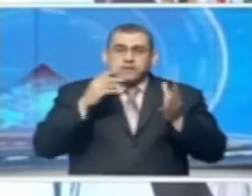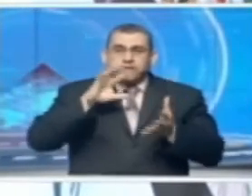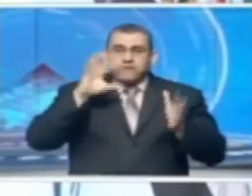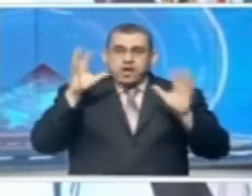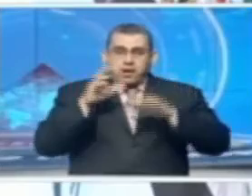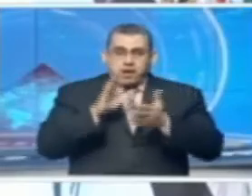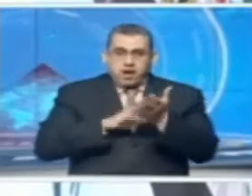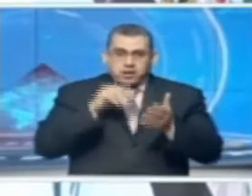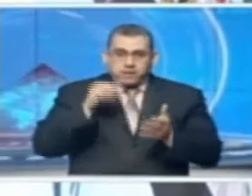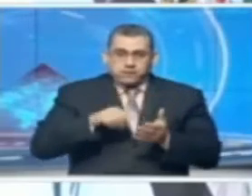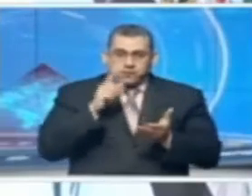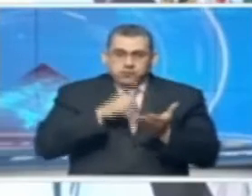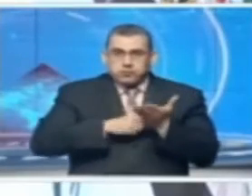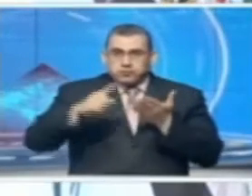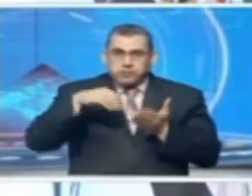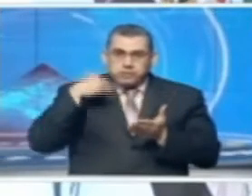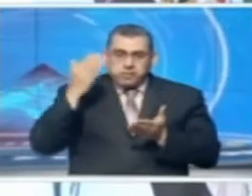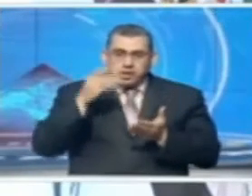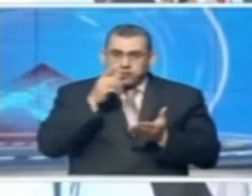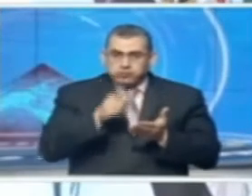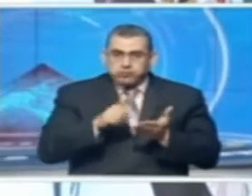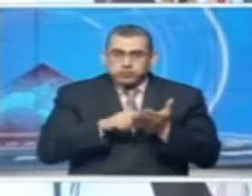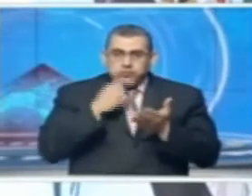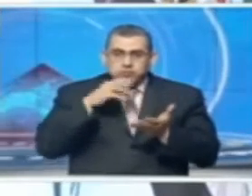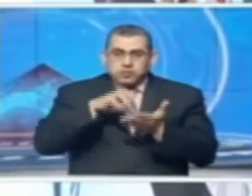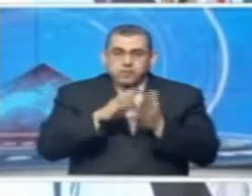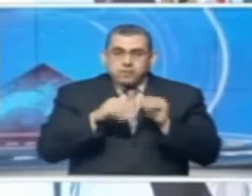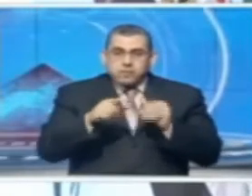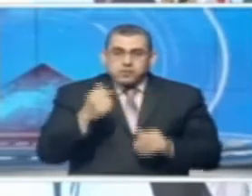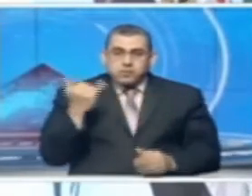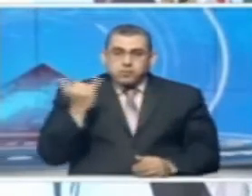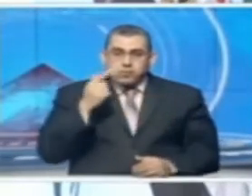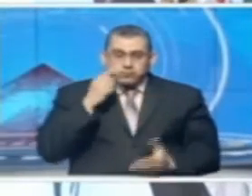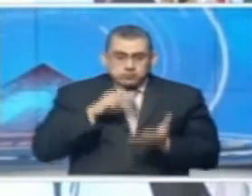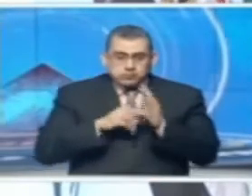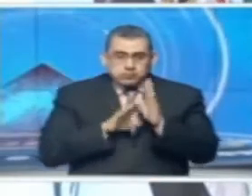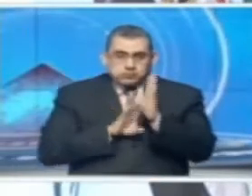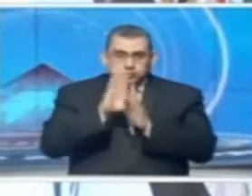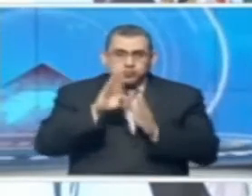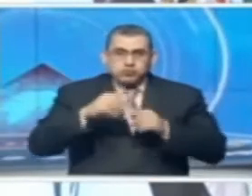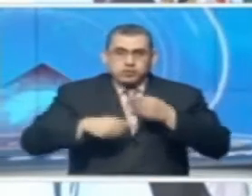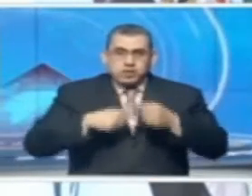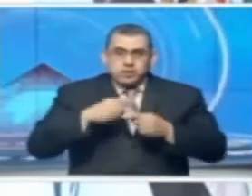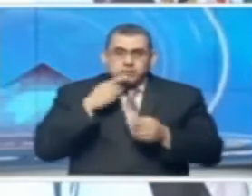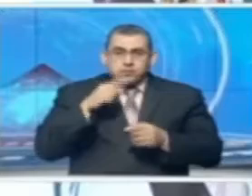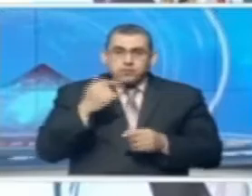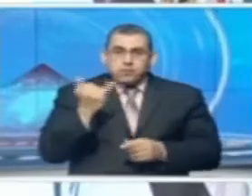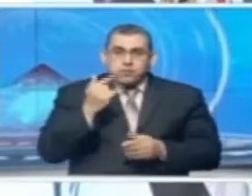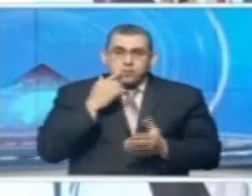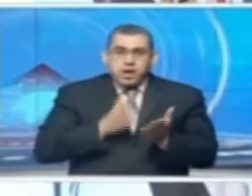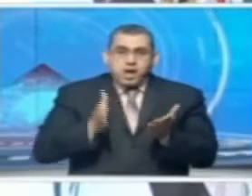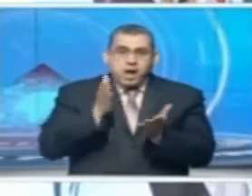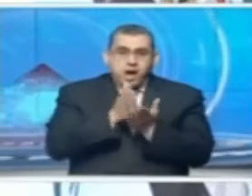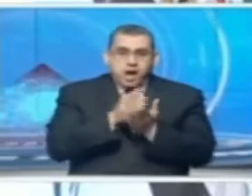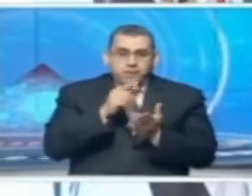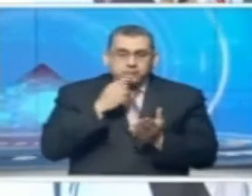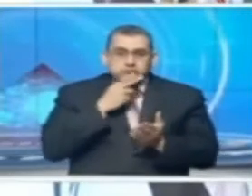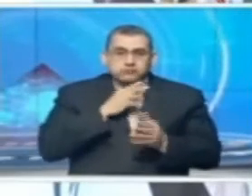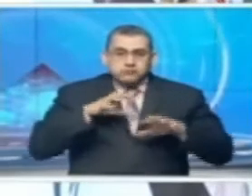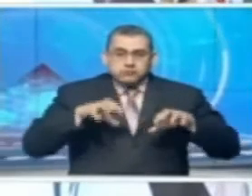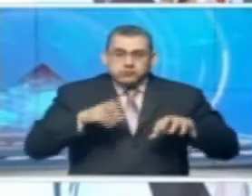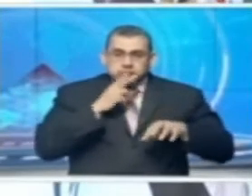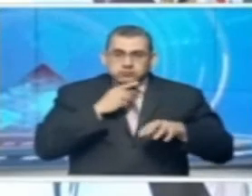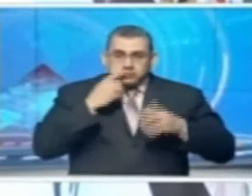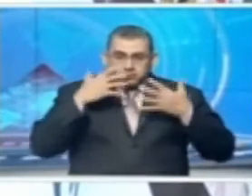العالم بالفناء، ويعكس اهتمام الدولة المصرية بالتنمية المستدامة باعتبار أن الحق في بيئة